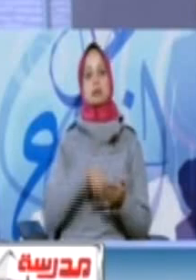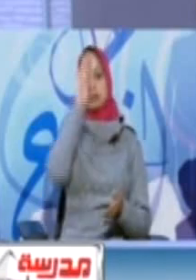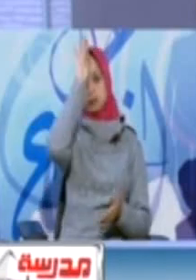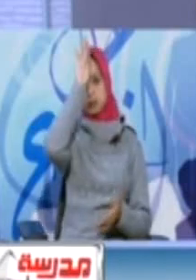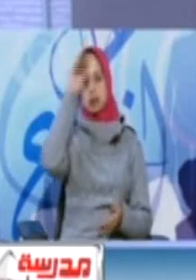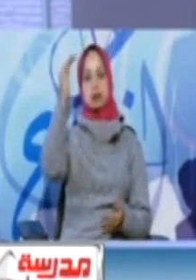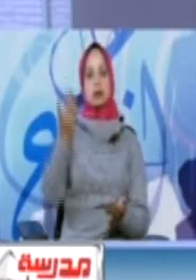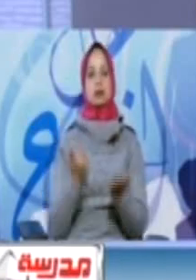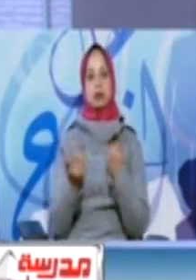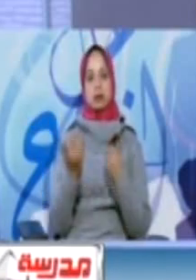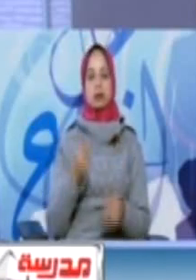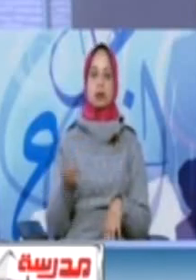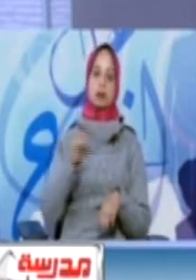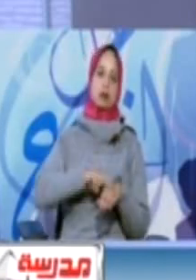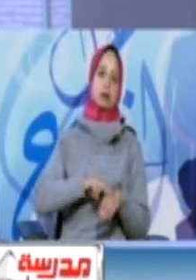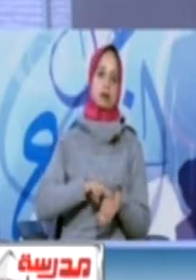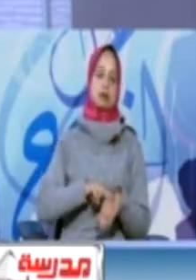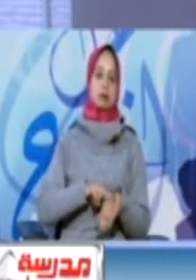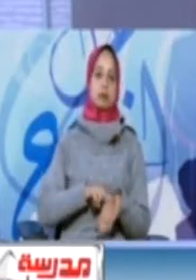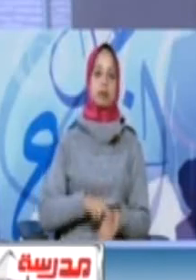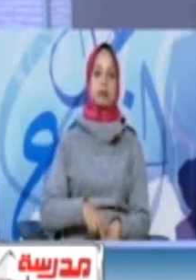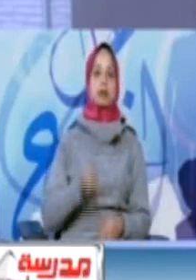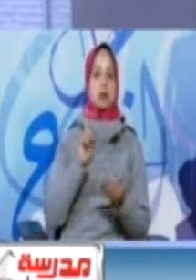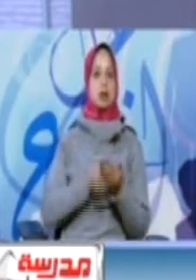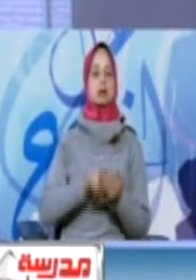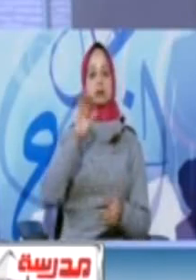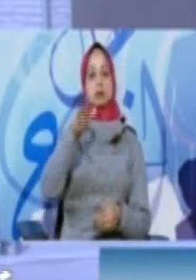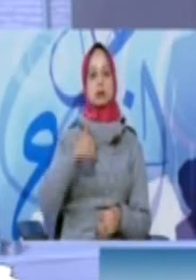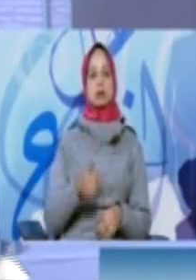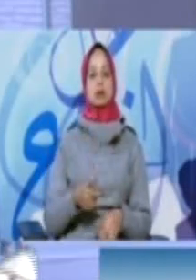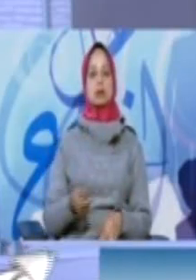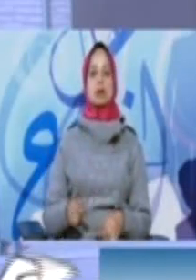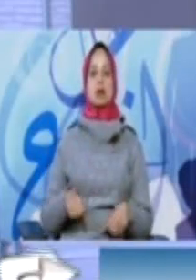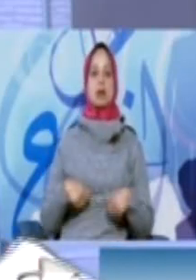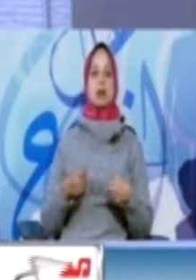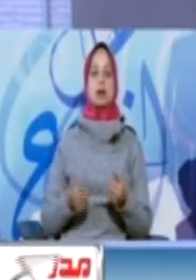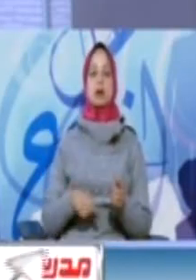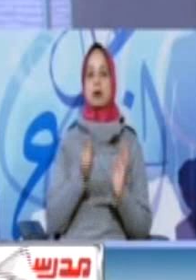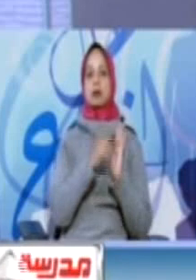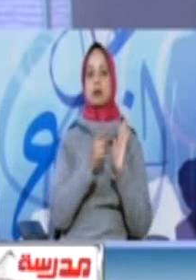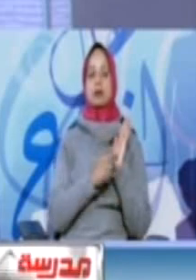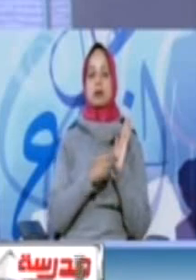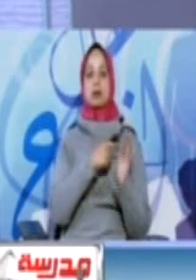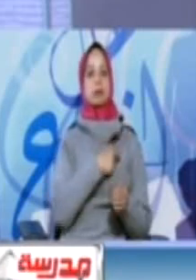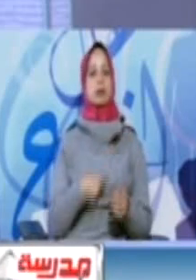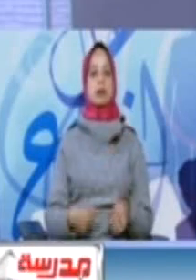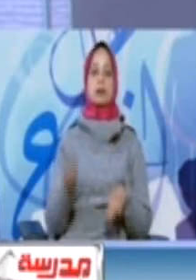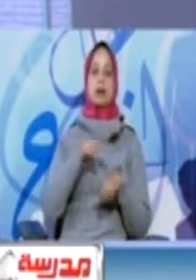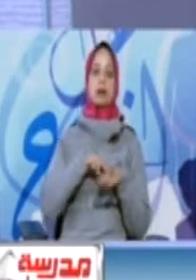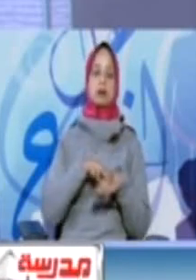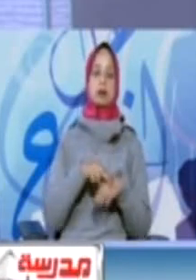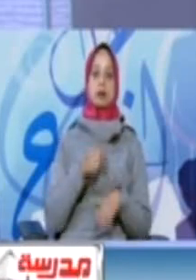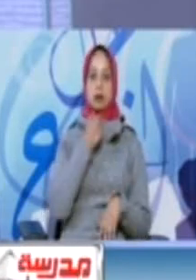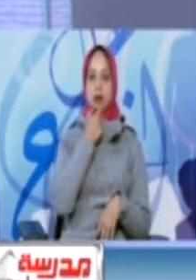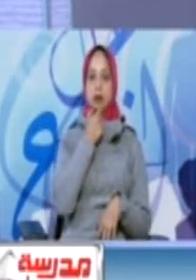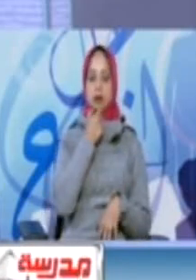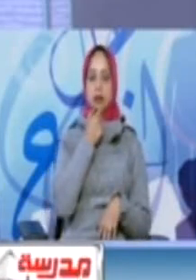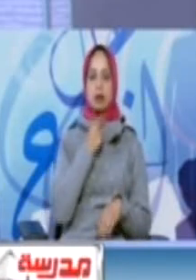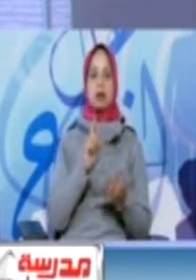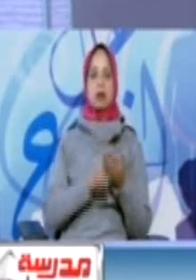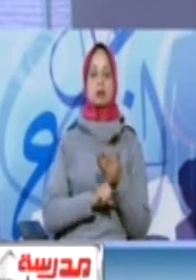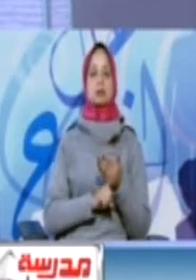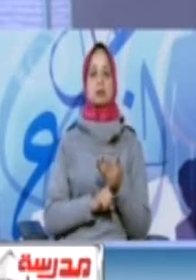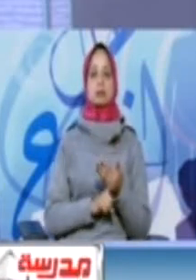ولك اجبار الملك على عودتها، يعني غصبا عن الملك هيرجع الحياه النيابيه. مين اللي مين اللي اجبره؟ انجلترا. طب الملك اجبر على